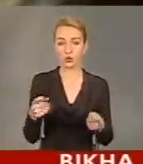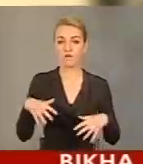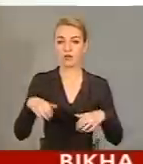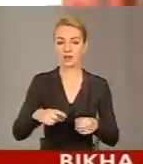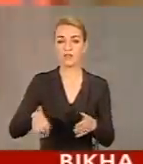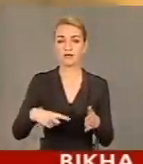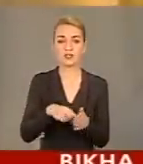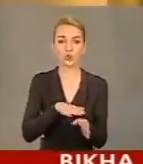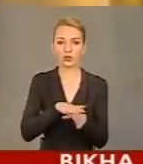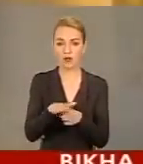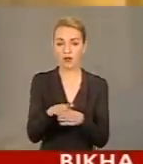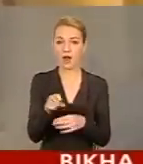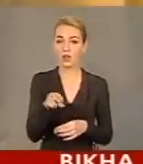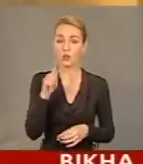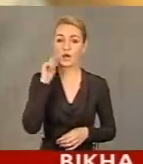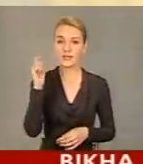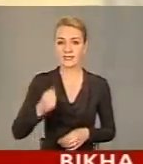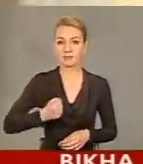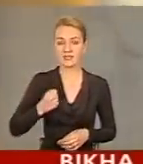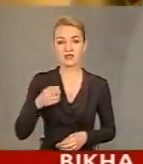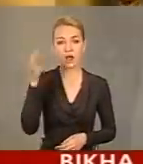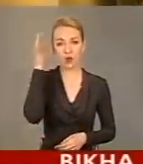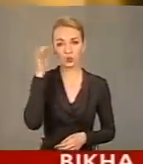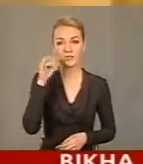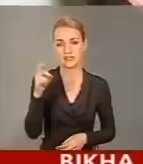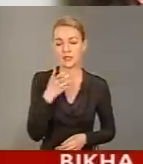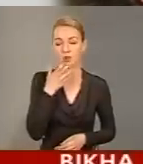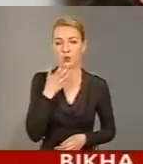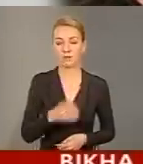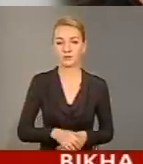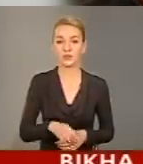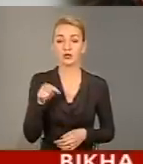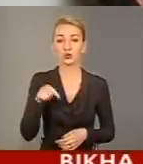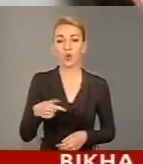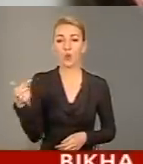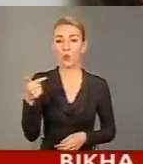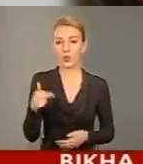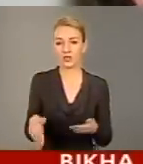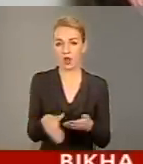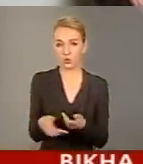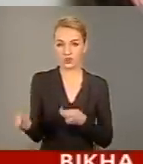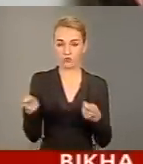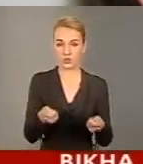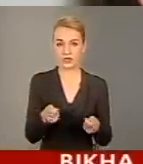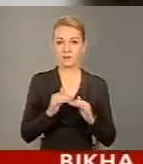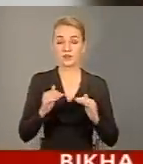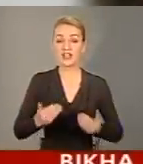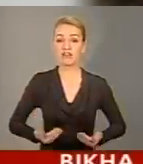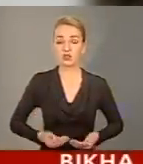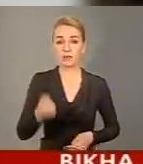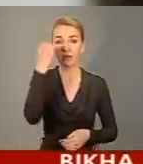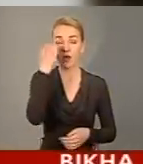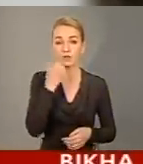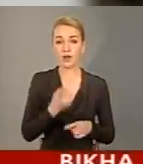фактично тотальна, але українських бійців згадують із теплом. Сюди гуманітарку привозив. На діти вижили благодаря этому